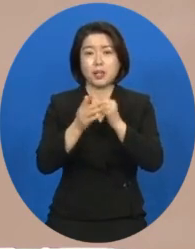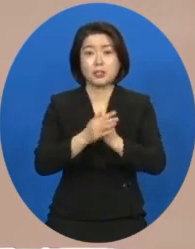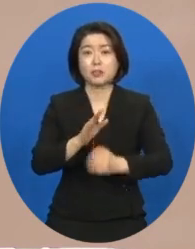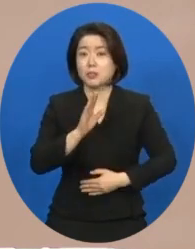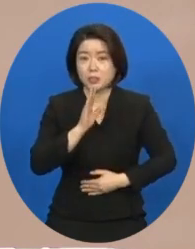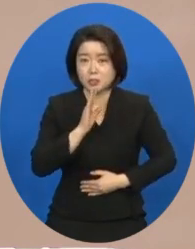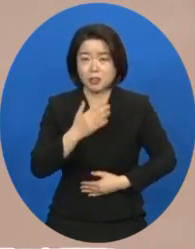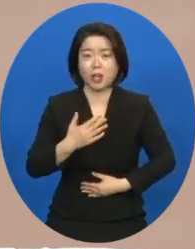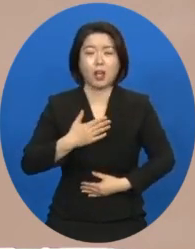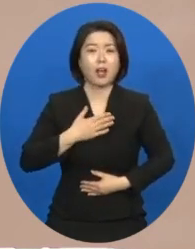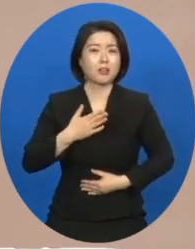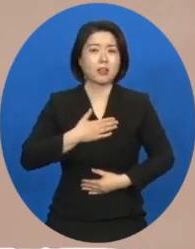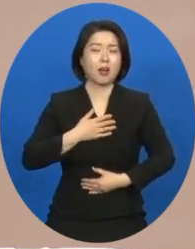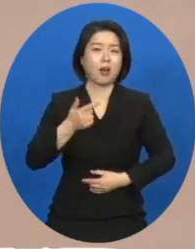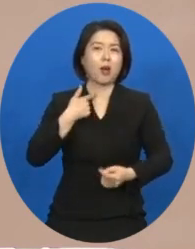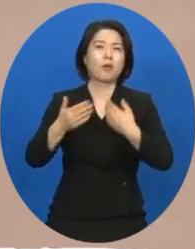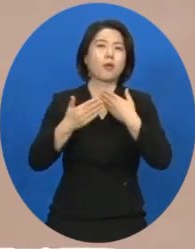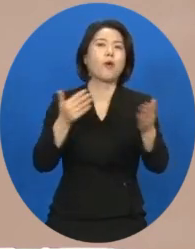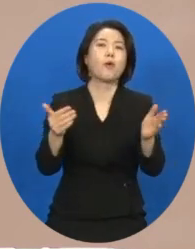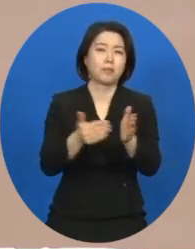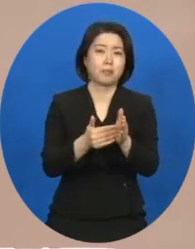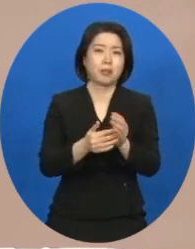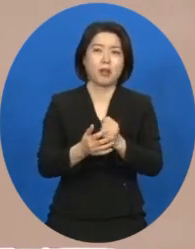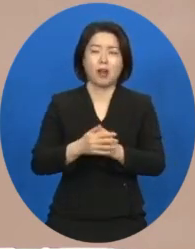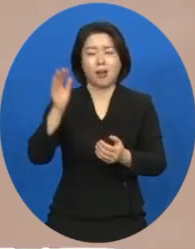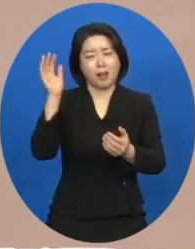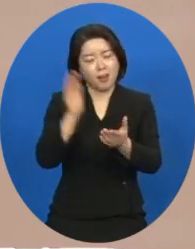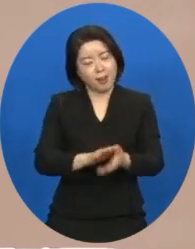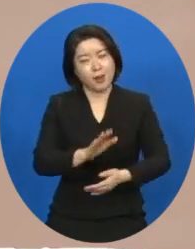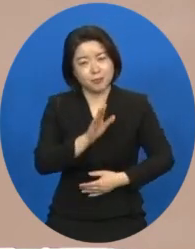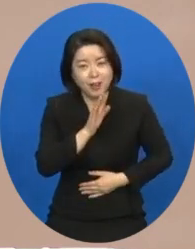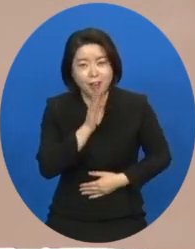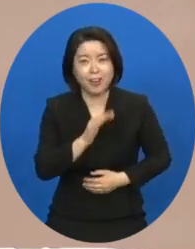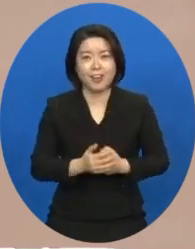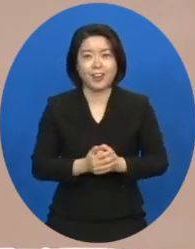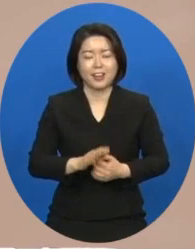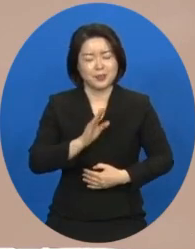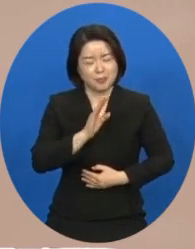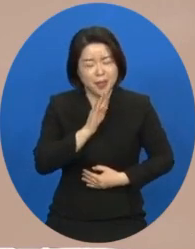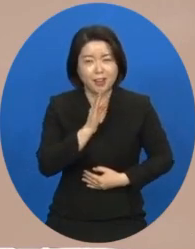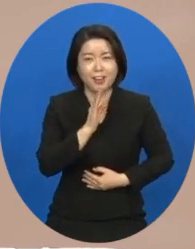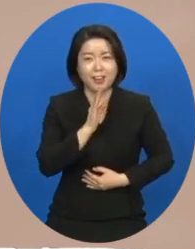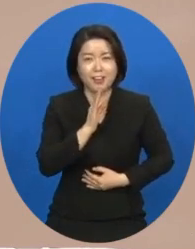실제 체험이 됐어요. 야, 그렇구나. 정말 그렇구나.